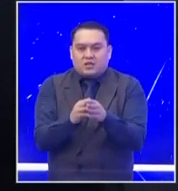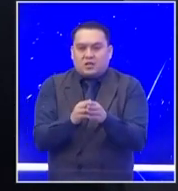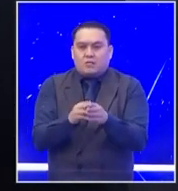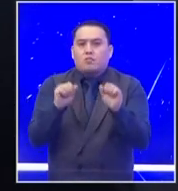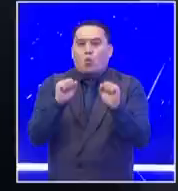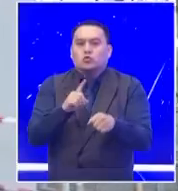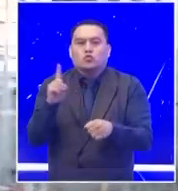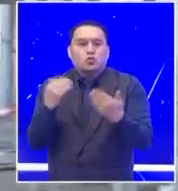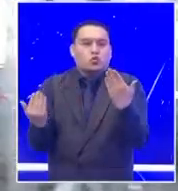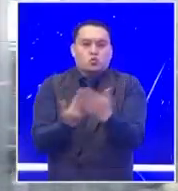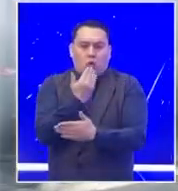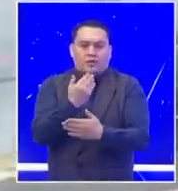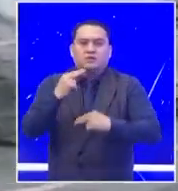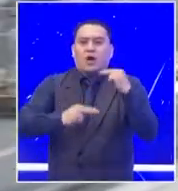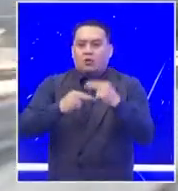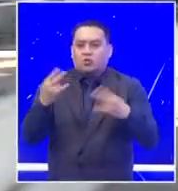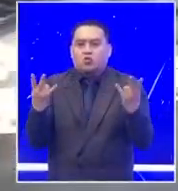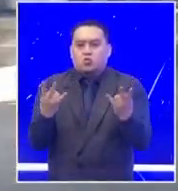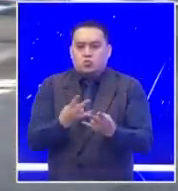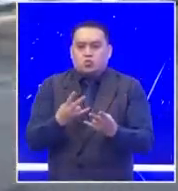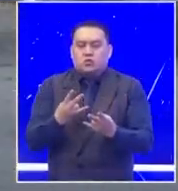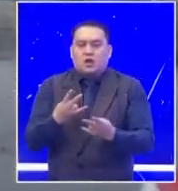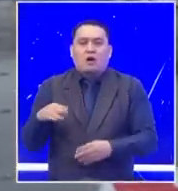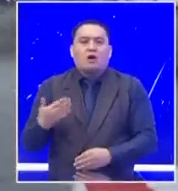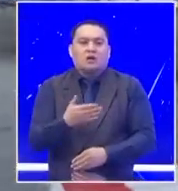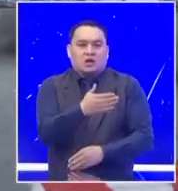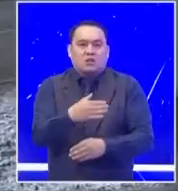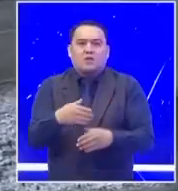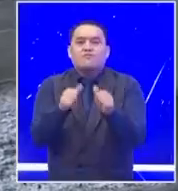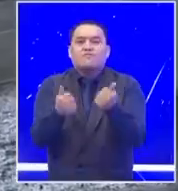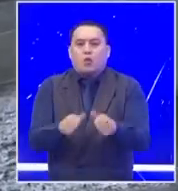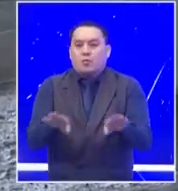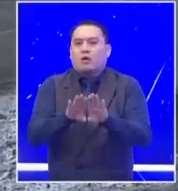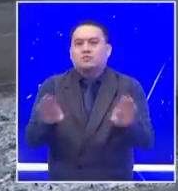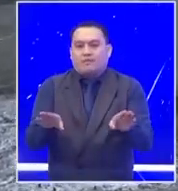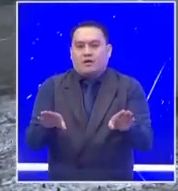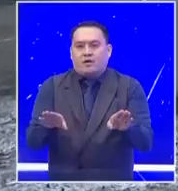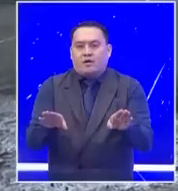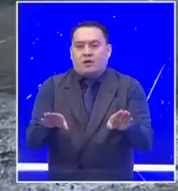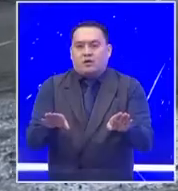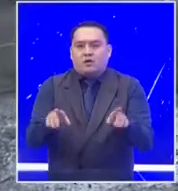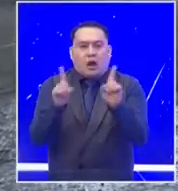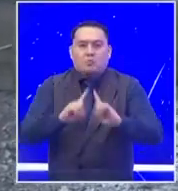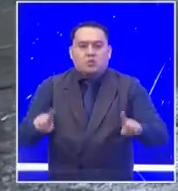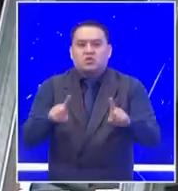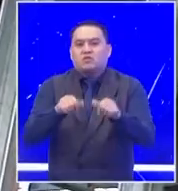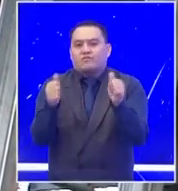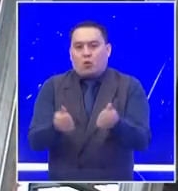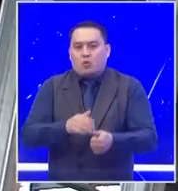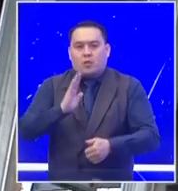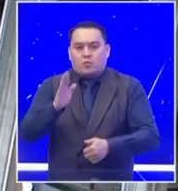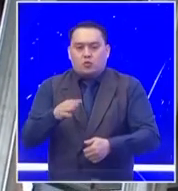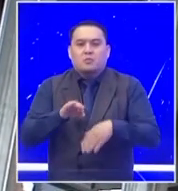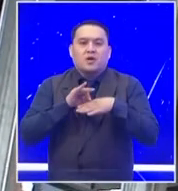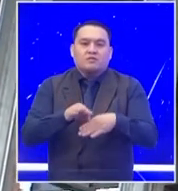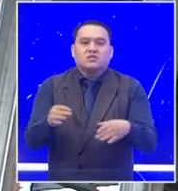быть что-то новое. Сооружение имеет силуэт рыбы. Такой необычный архитектурный облик станет очередной изюминкой Талдыкургана. Здесь жители будут